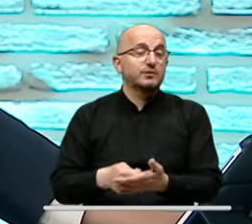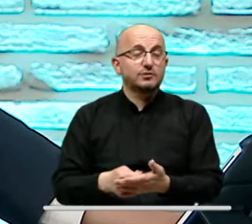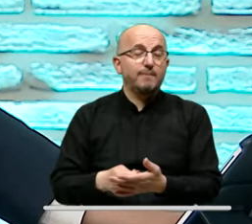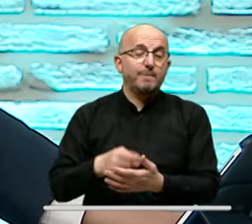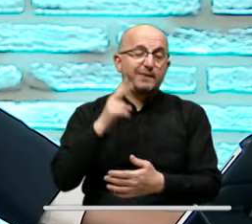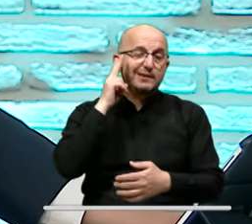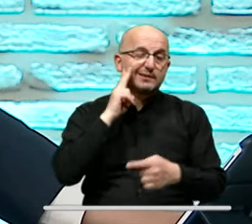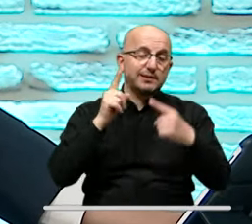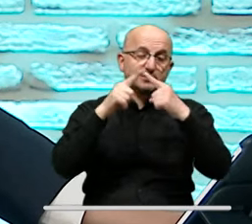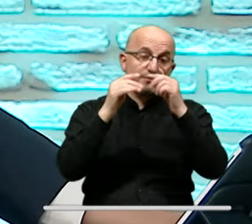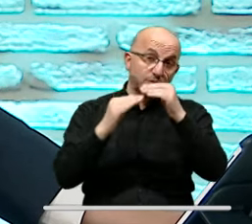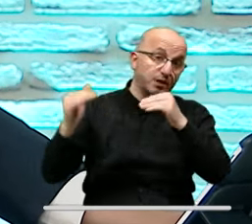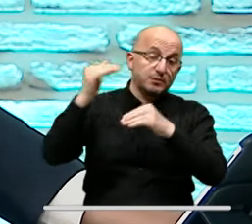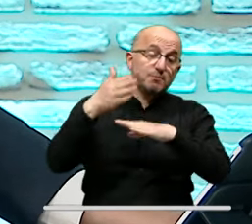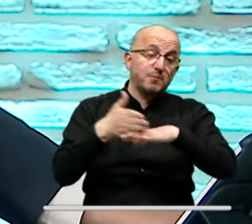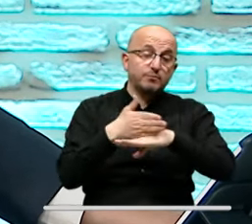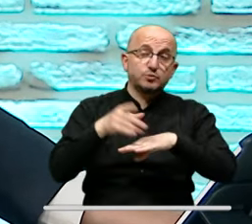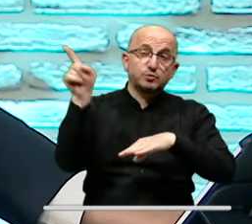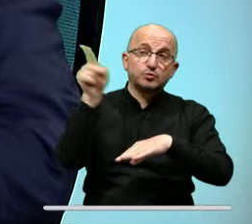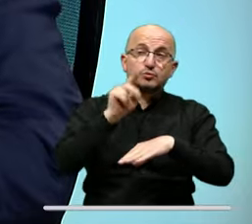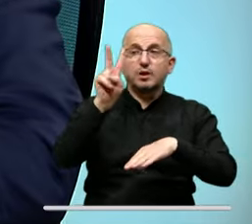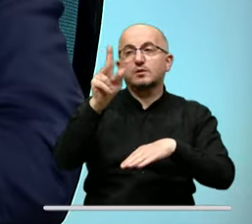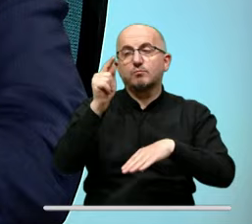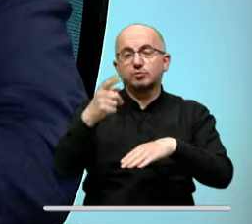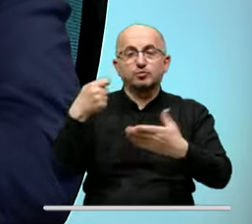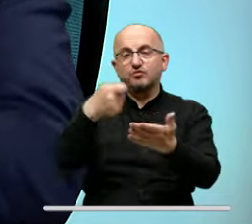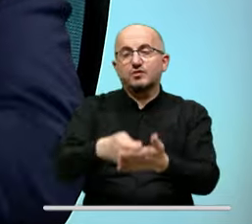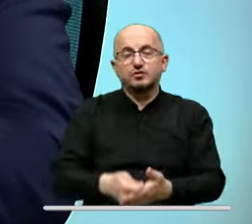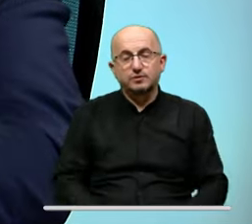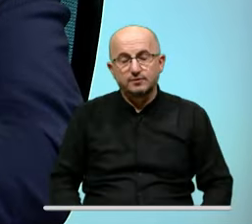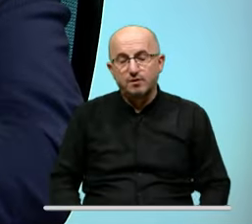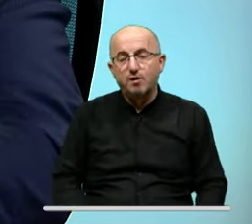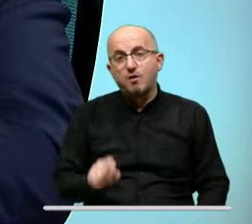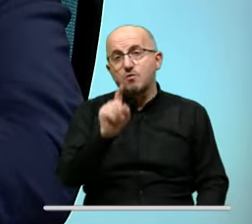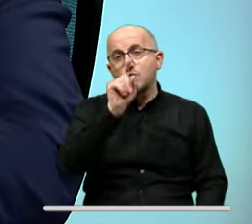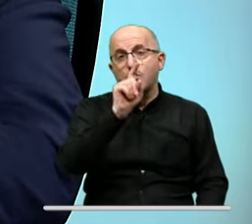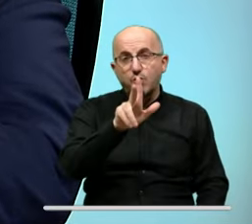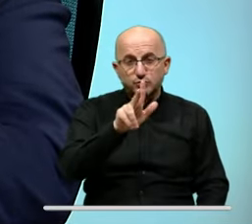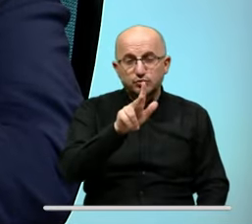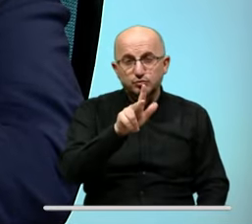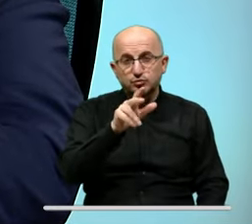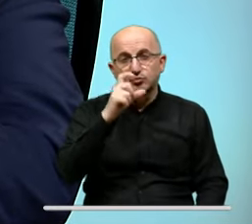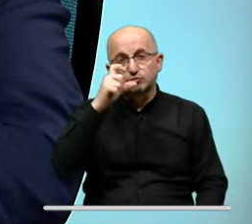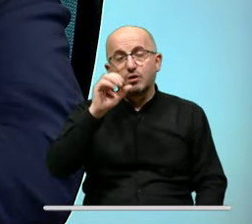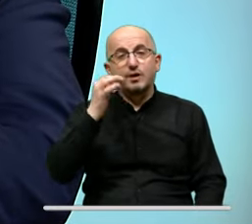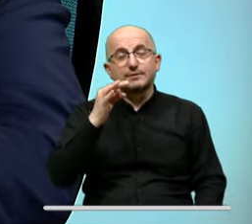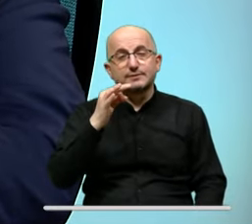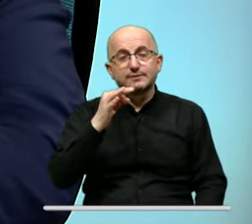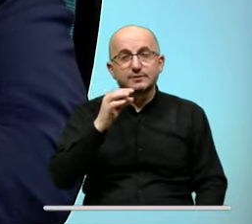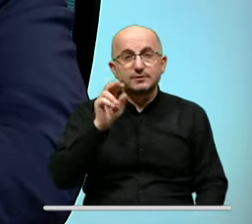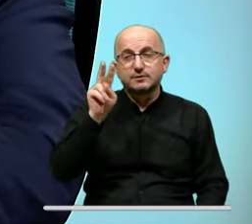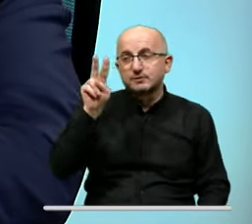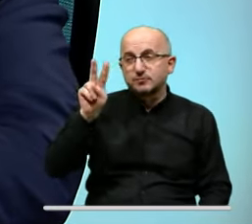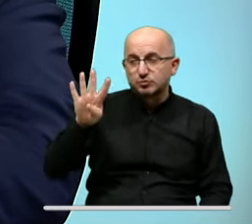Aşan meblağının % 2,5 ver Evet aynen 13 tane Cumhuriyeti kaç gram ediyor 24 ayar